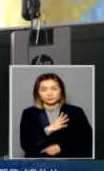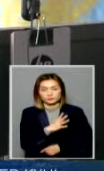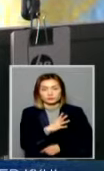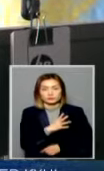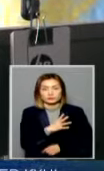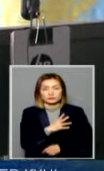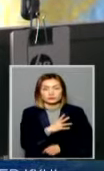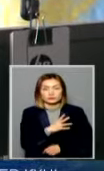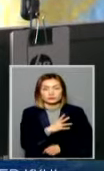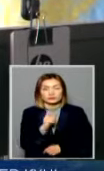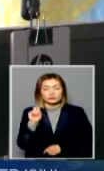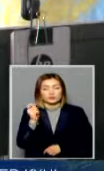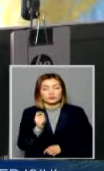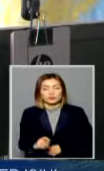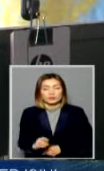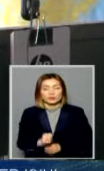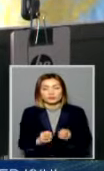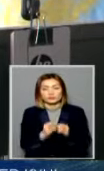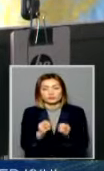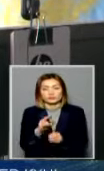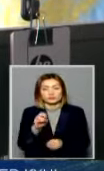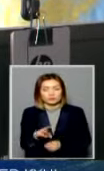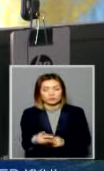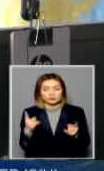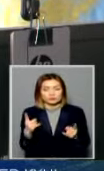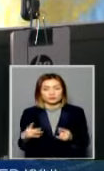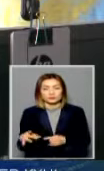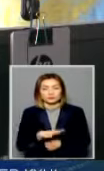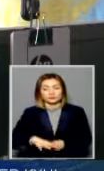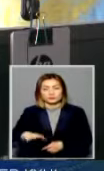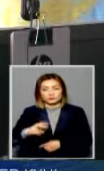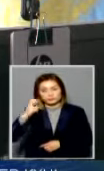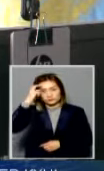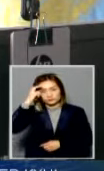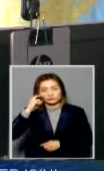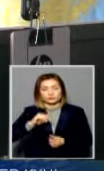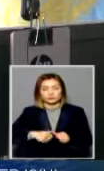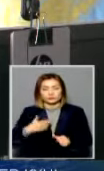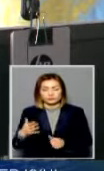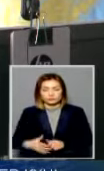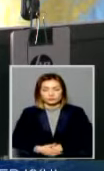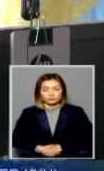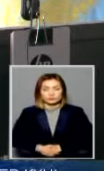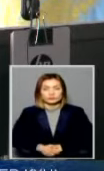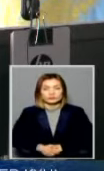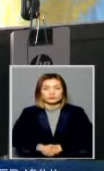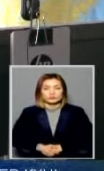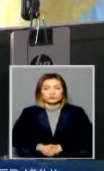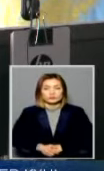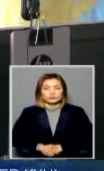Соны аяқталмас, соғысқа ұласқан бұл қасірет елдің тек өз ішінде ғана емес. Оған